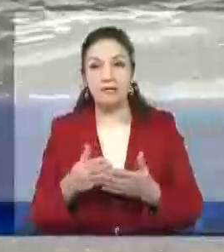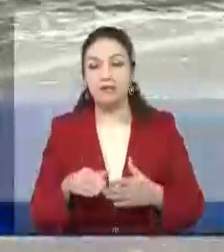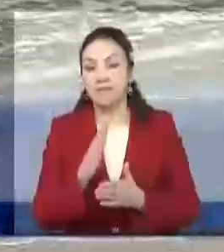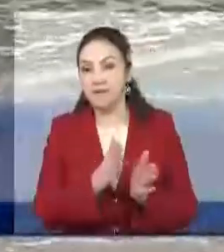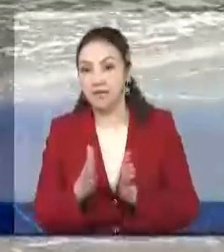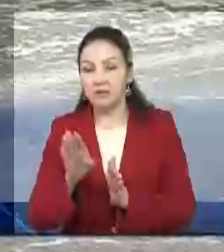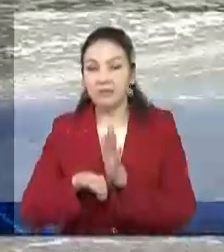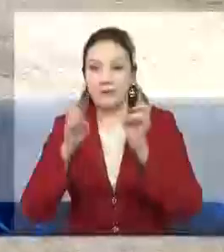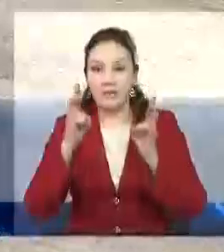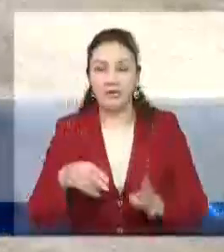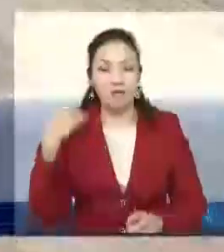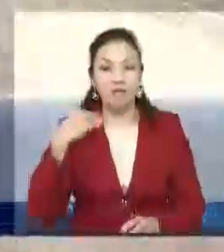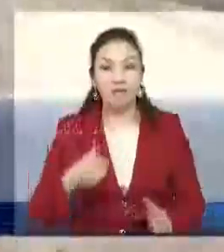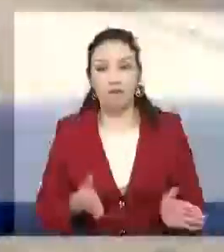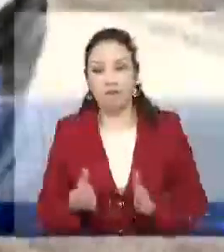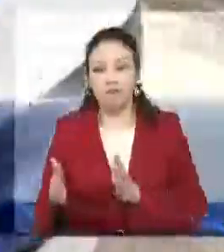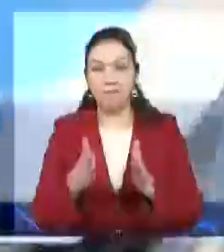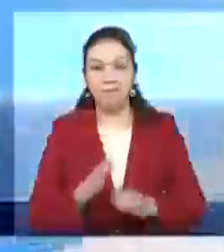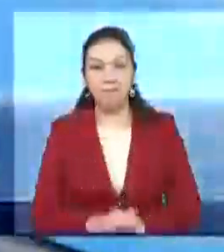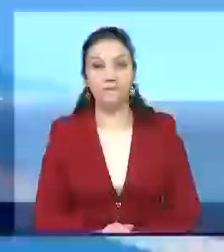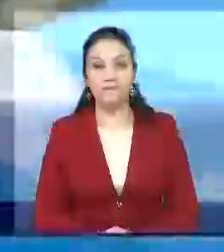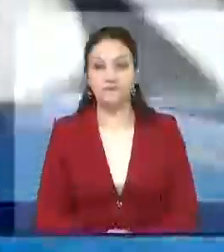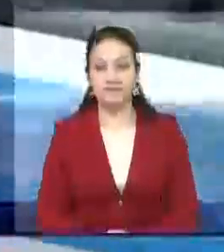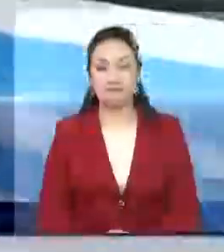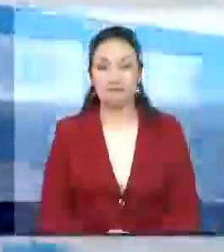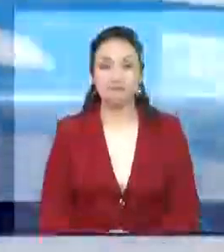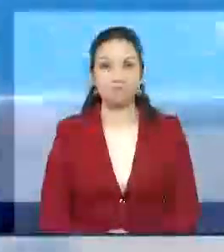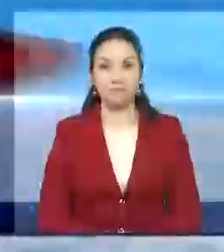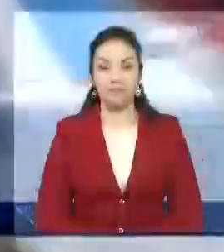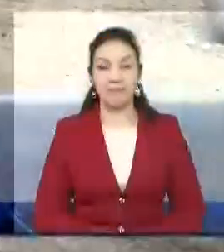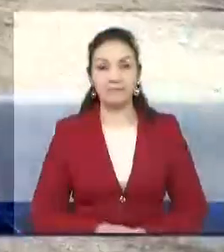порядка и безопасности на актюбинских дорогах. Николай Сырбов, Должан Жасуланов, телеканал Актюбе.